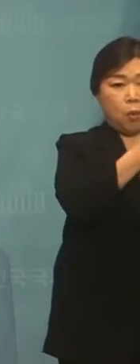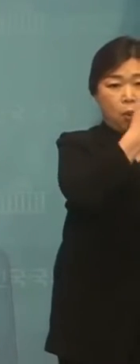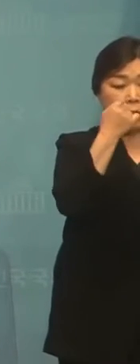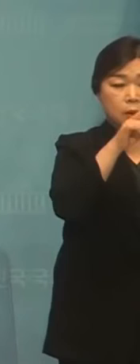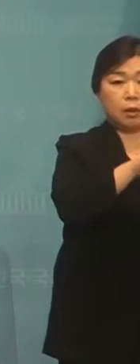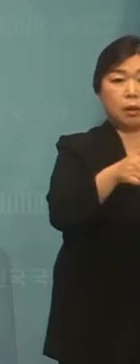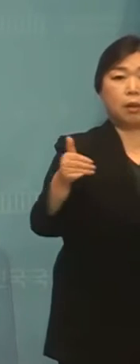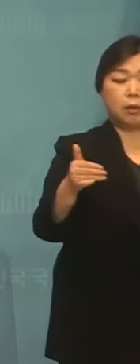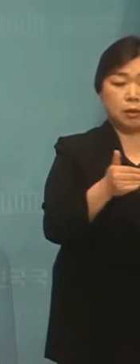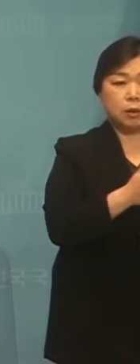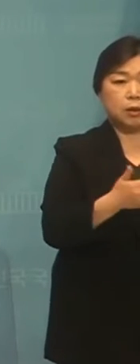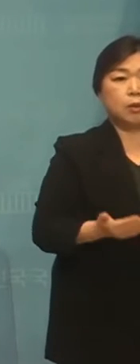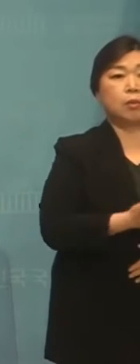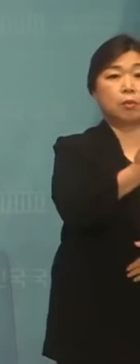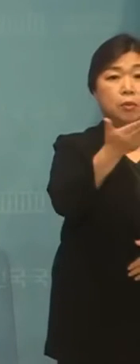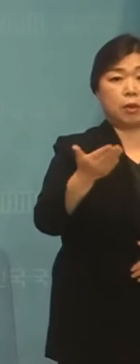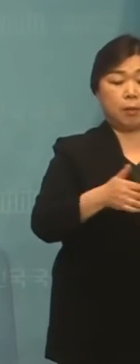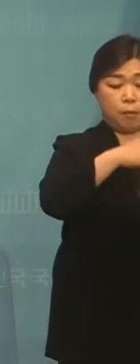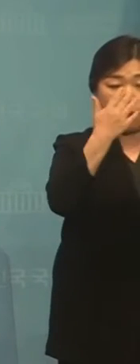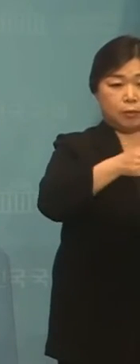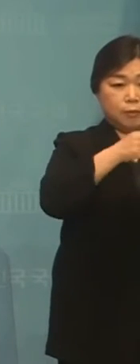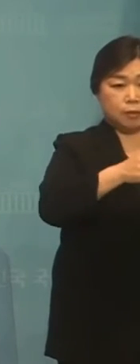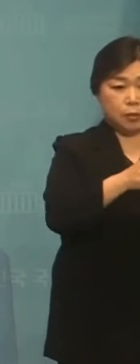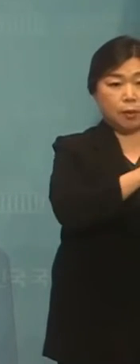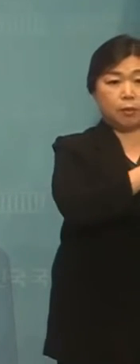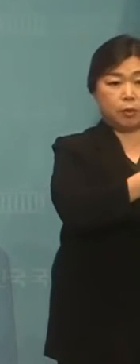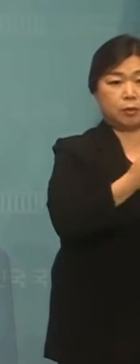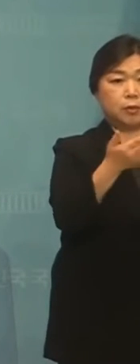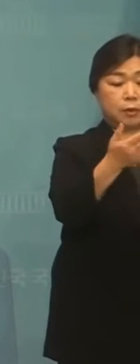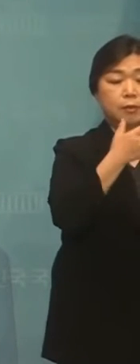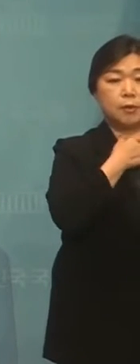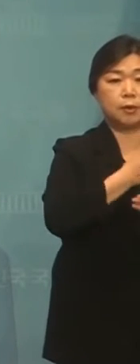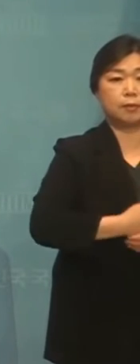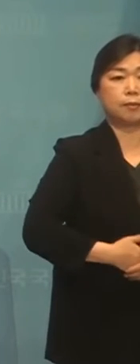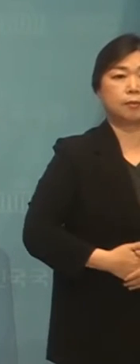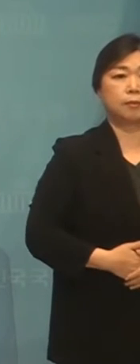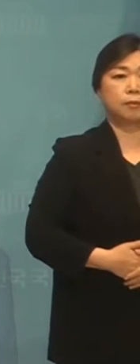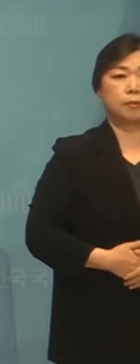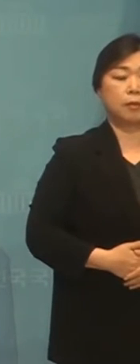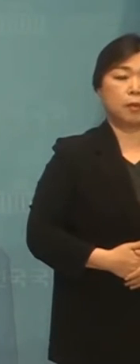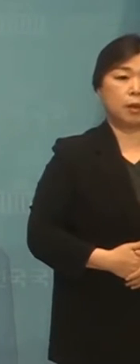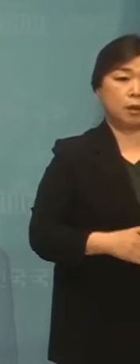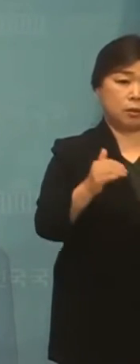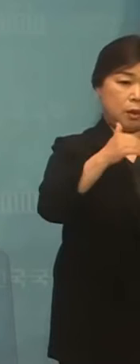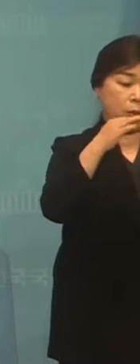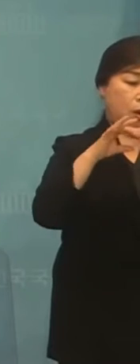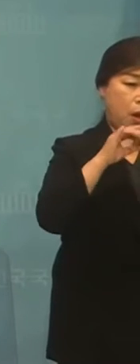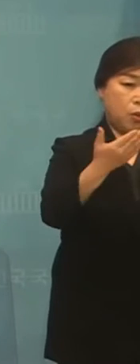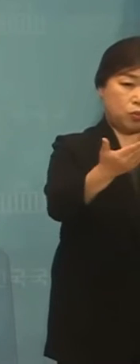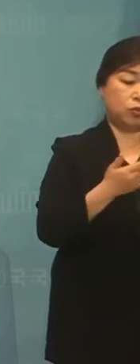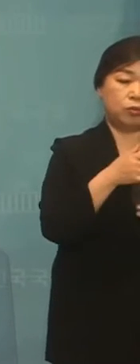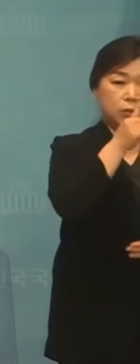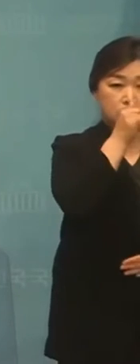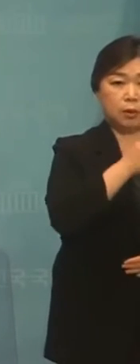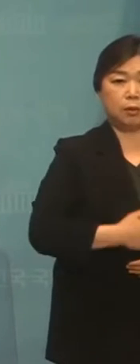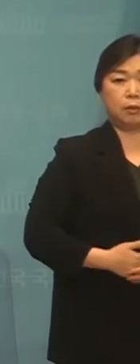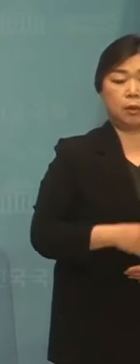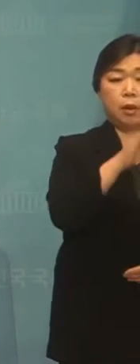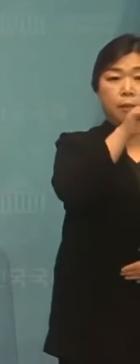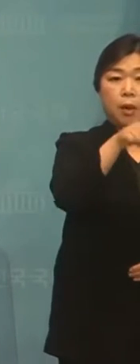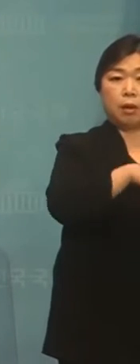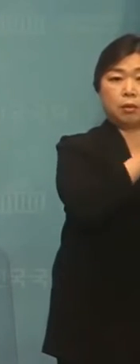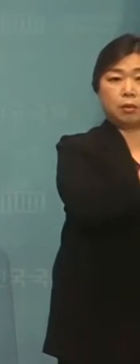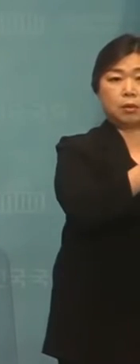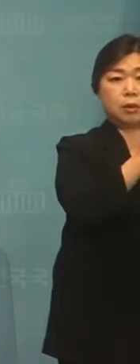대로 국민 여러분께 모든 진실을 알리겠습니다. 제보가 줄을 잇고 있습니다.